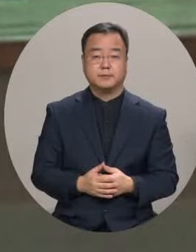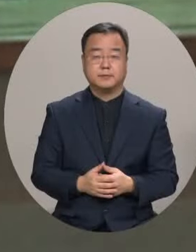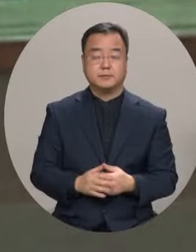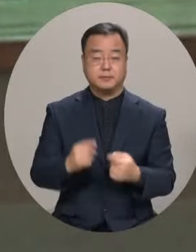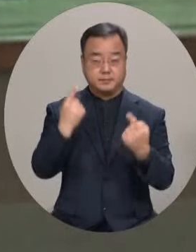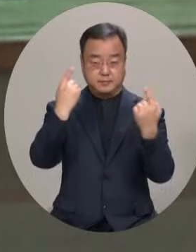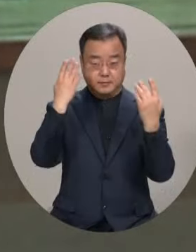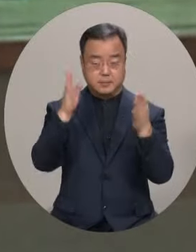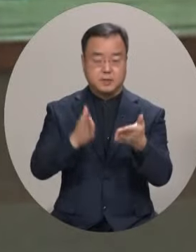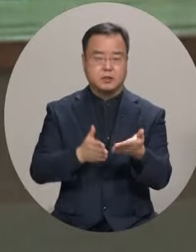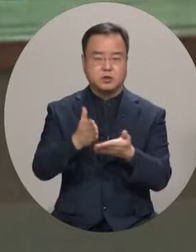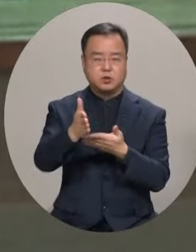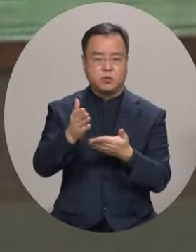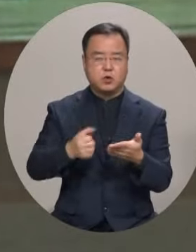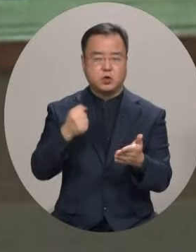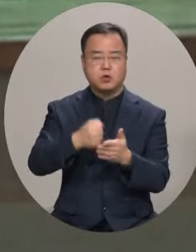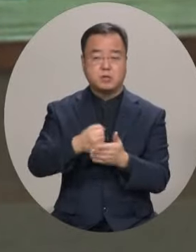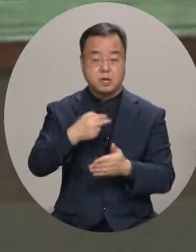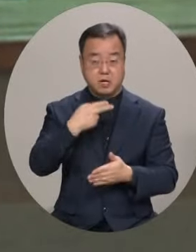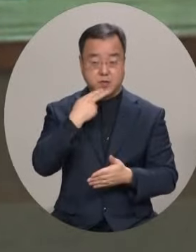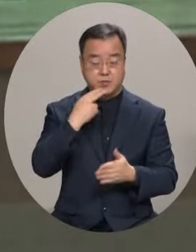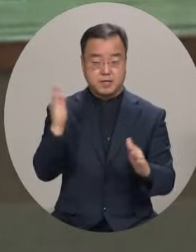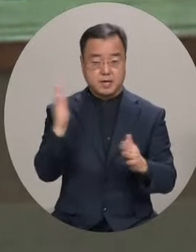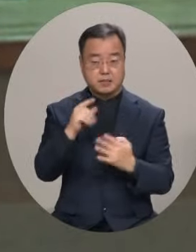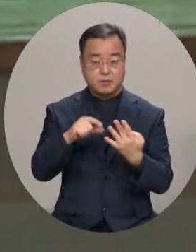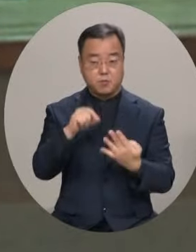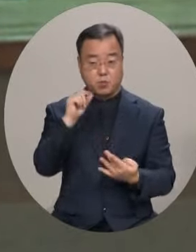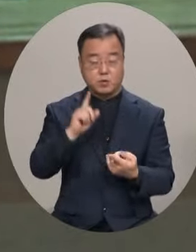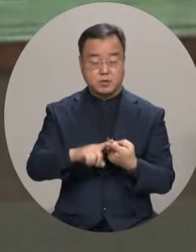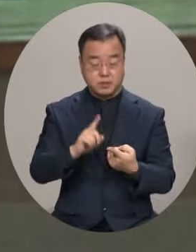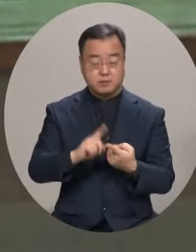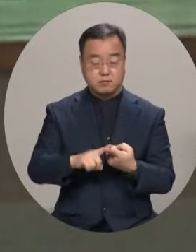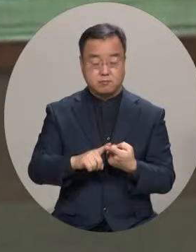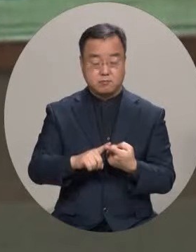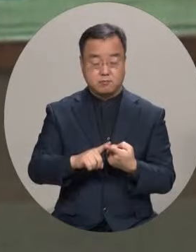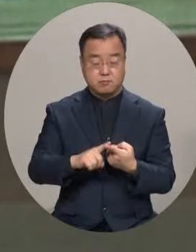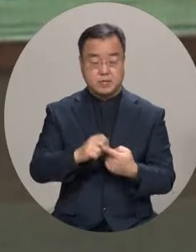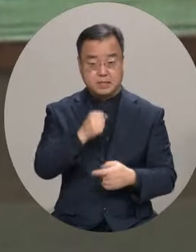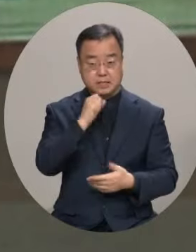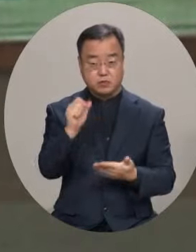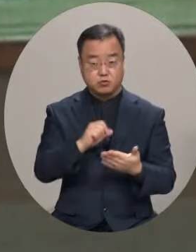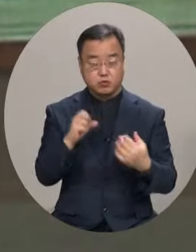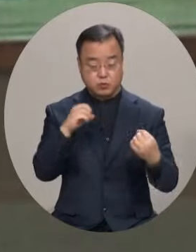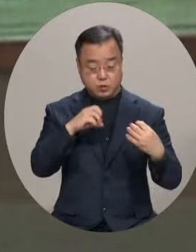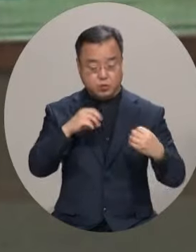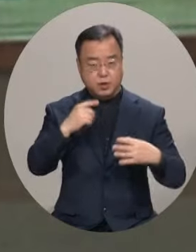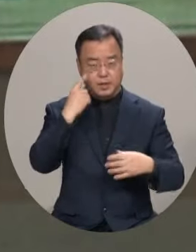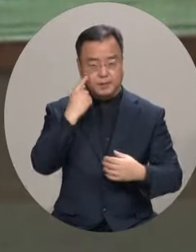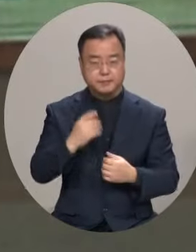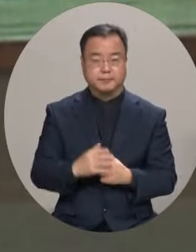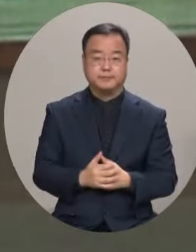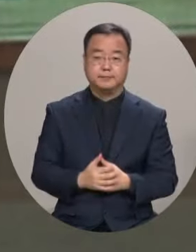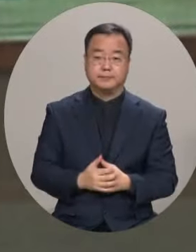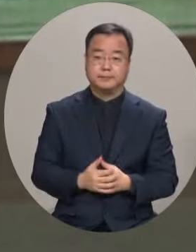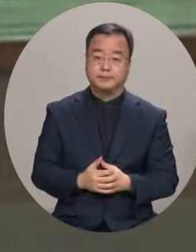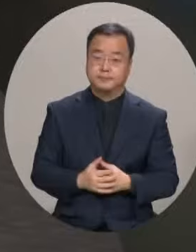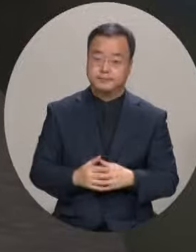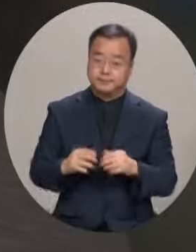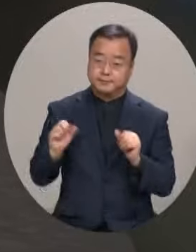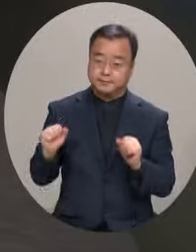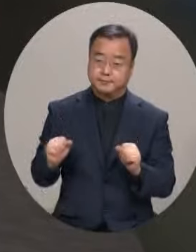대학 무전공 선발에 관해서 취재 기자 조금 더 자세한 이야기 나눠보겠습니다 교육부 출입하는 황대훈 기자 자리했습니다